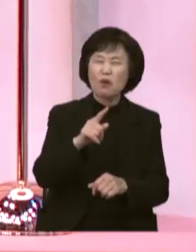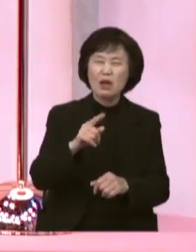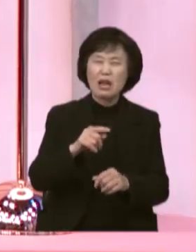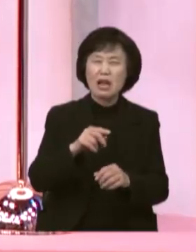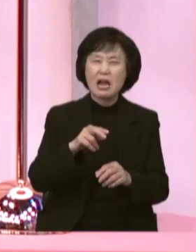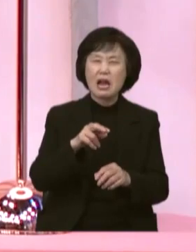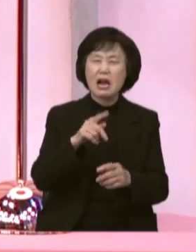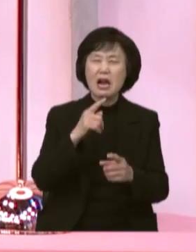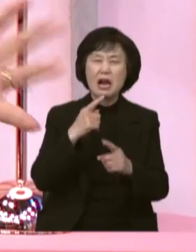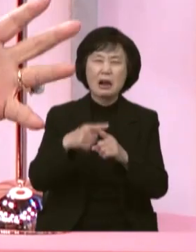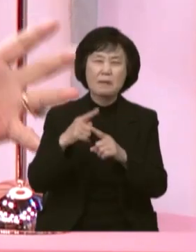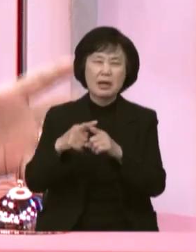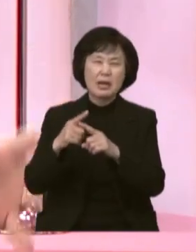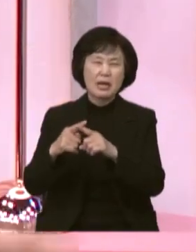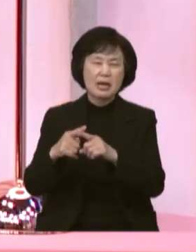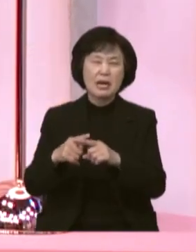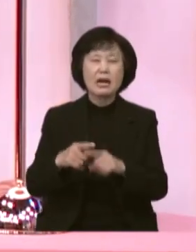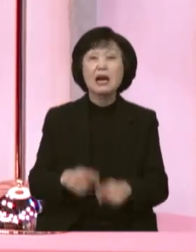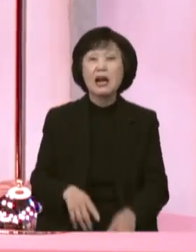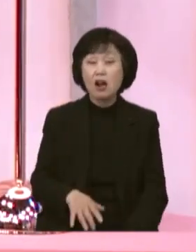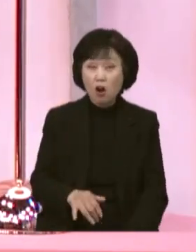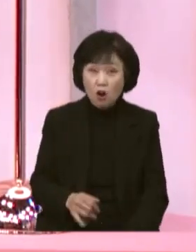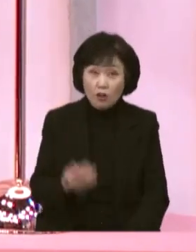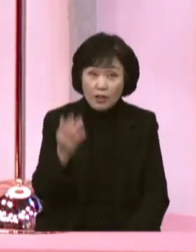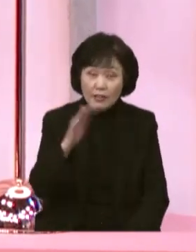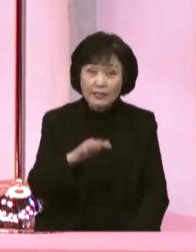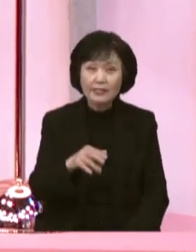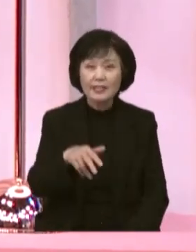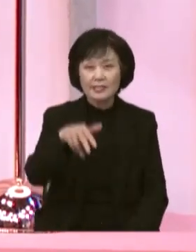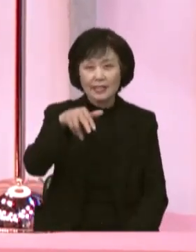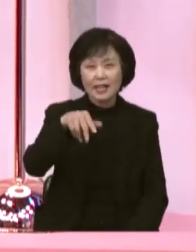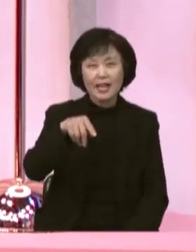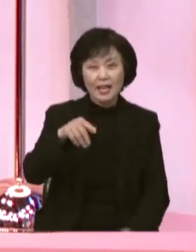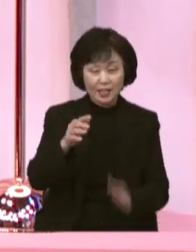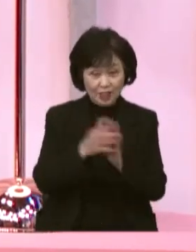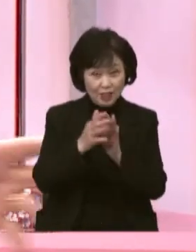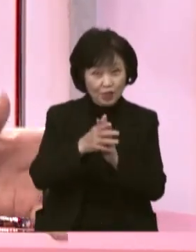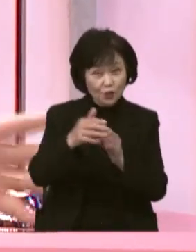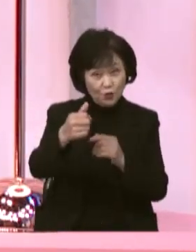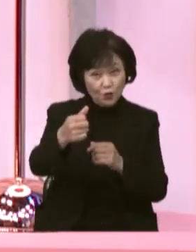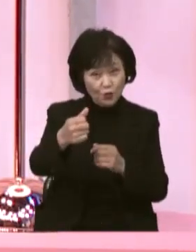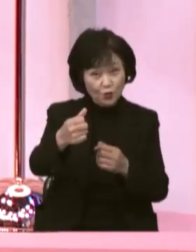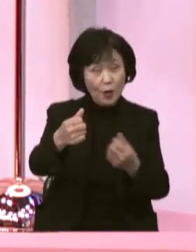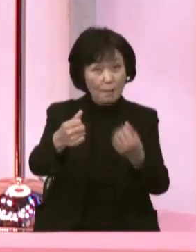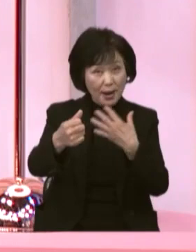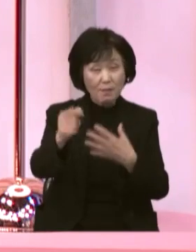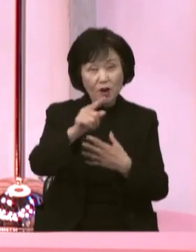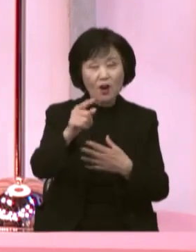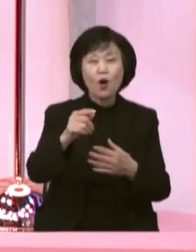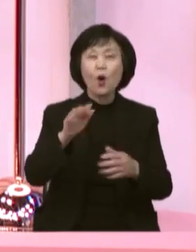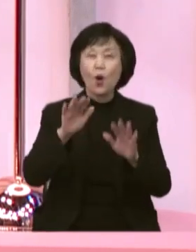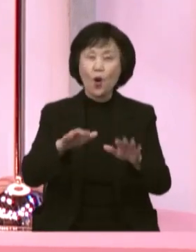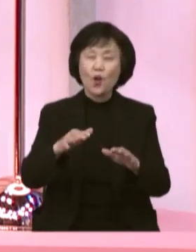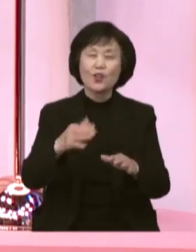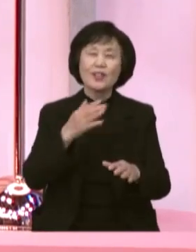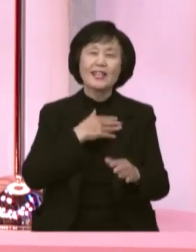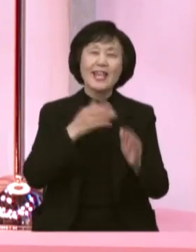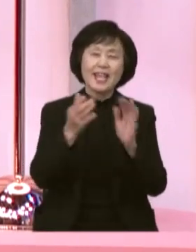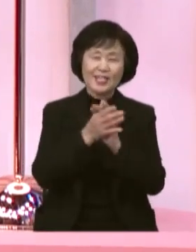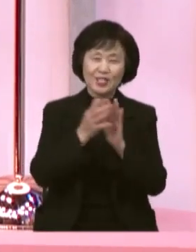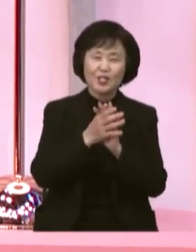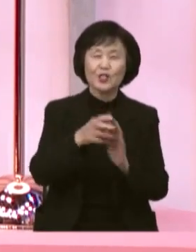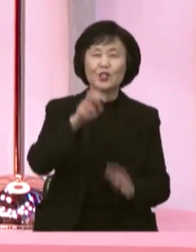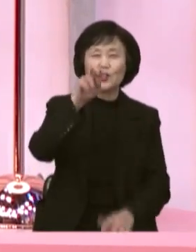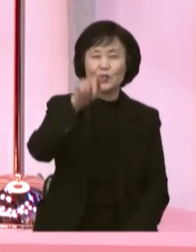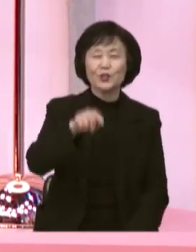그 한번 모셔볼까요? 그러니까 뭐 난리가 났잖아. 그러면 내가 몇백 명, 몇천 명 앞에서도 이거로 다 죽인 사람인데 잘나 빠진